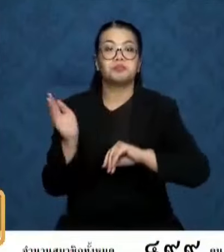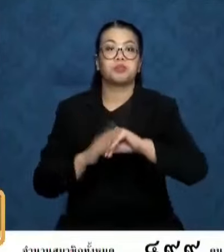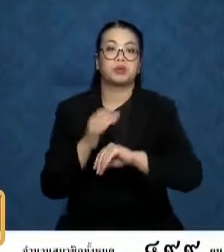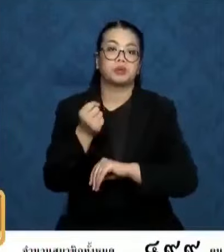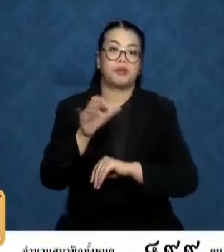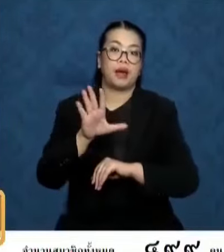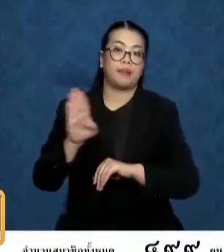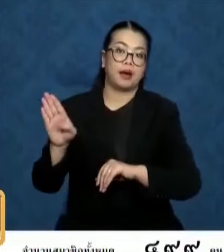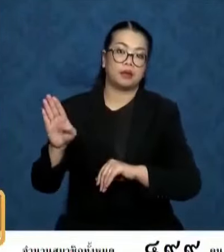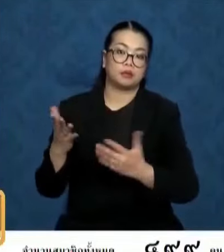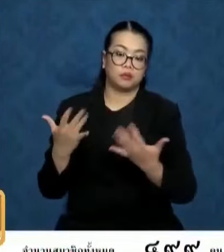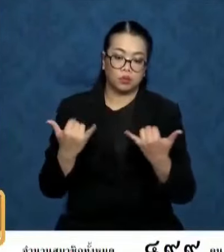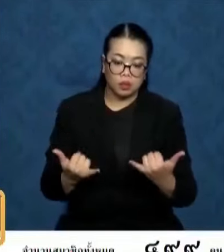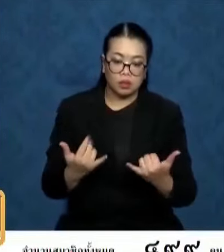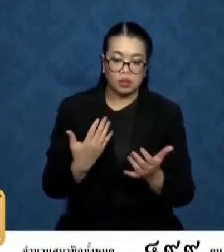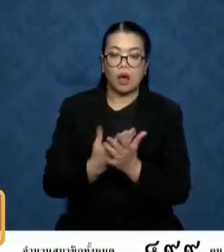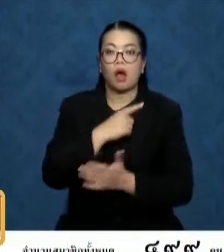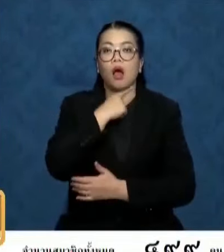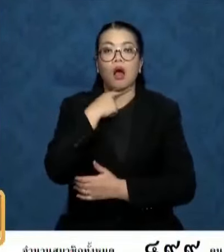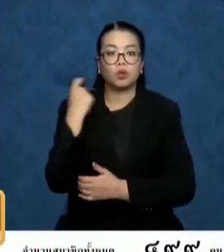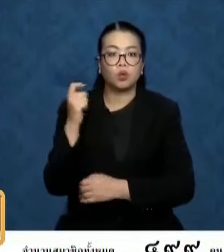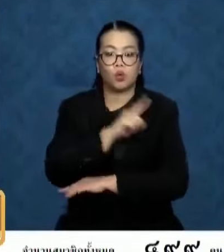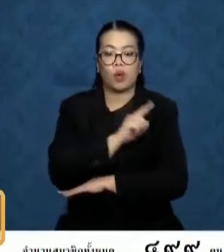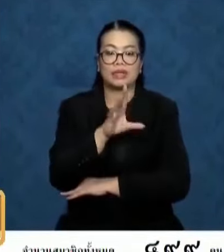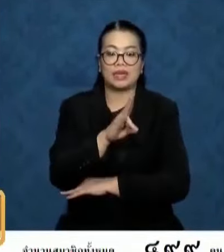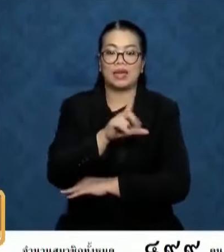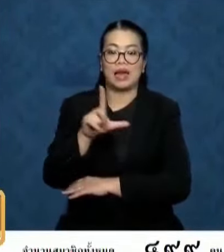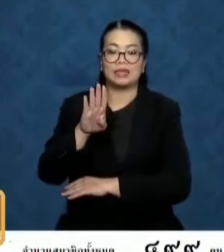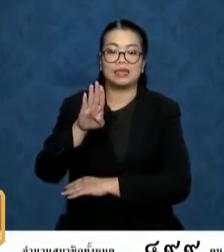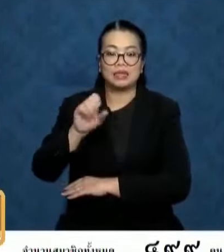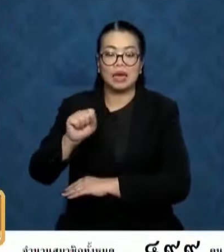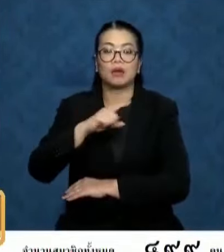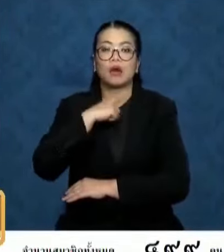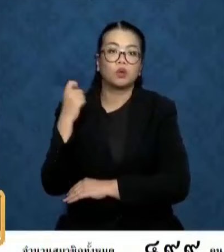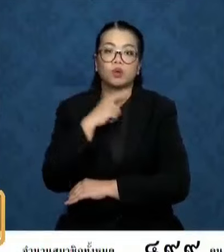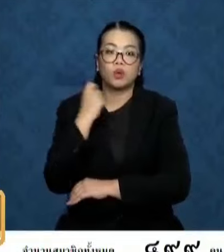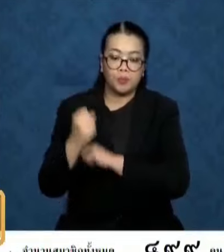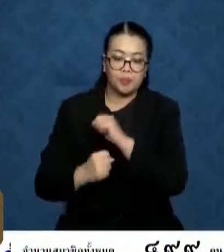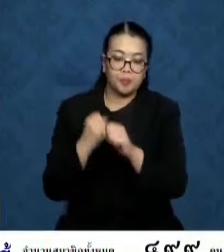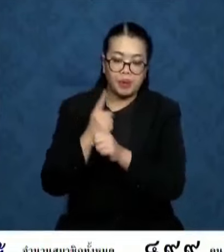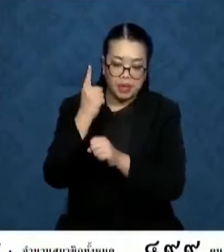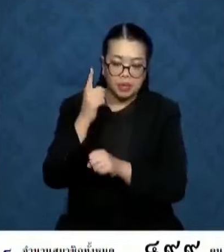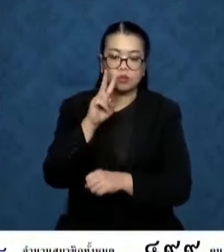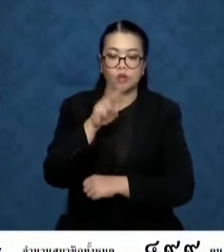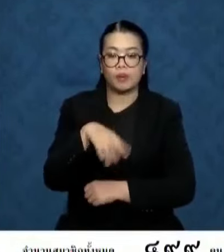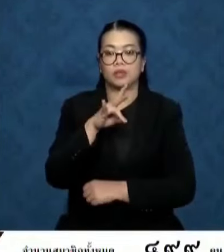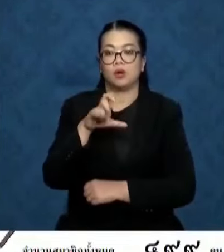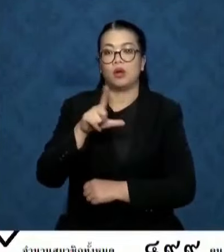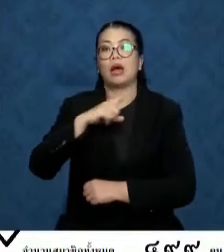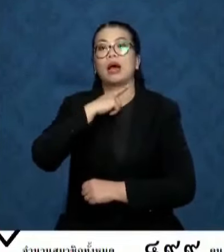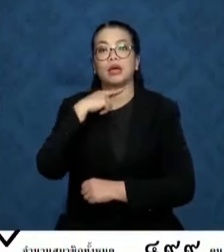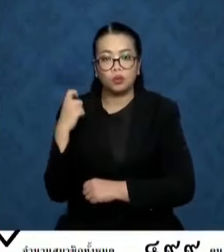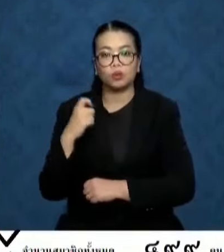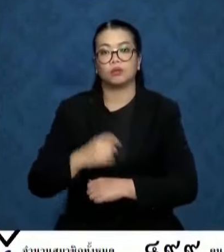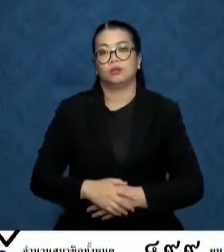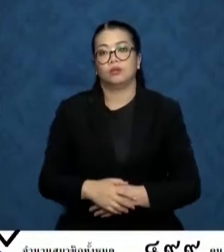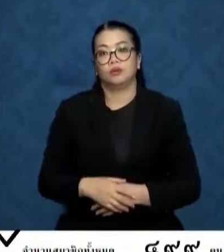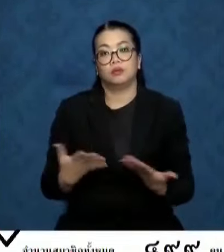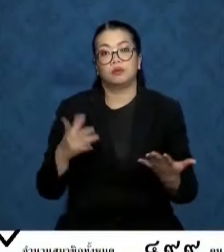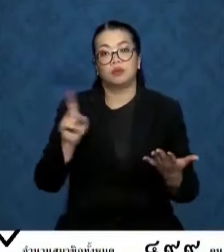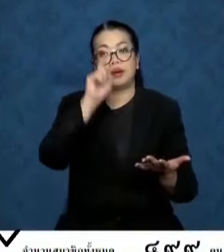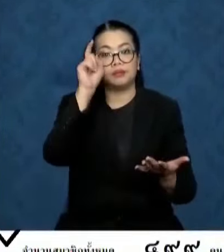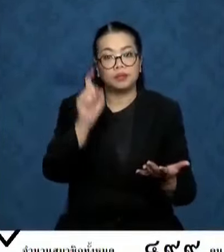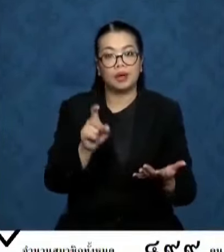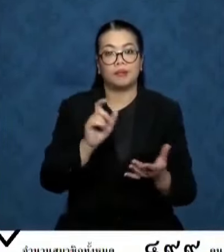ปรากฏว่าปัจจุบันขาดทุนวันละ 7 ล้าน 4 แนบาทไปอกหน่ตก 2,700 ล้านคำถาม